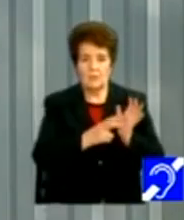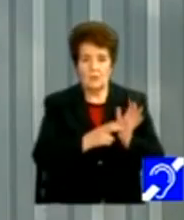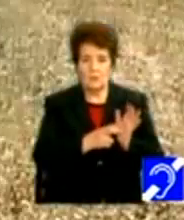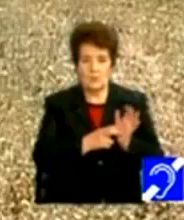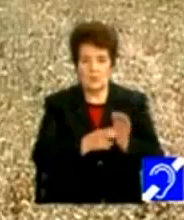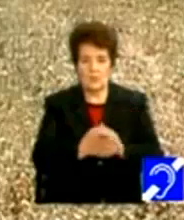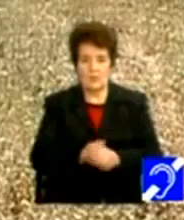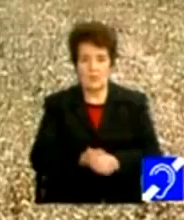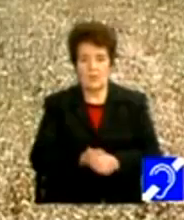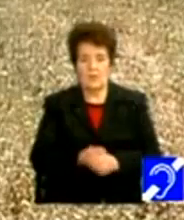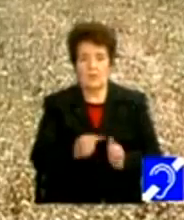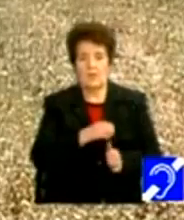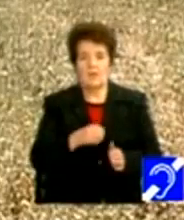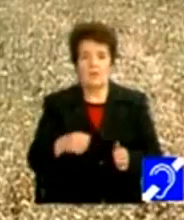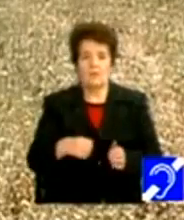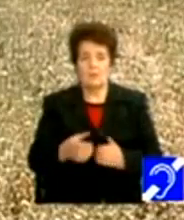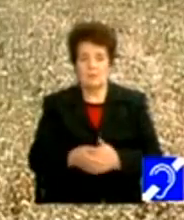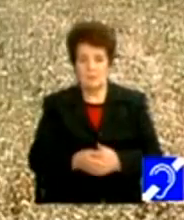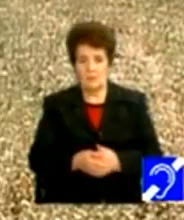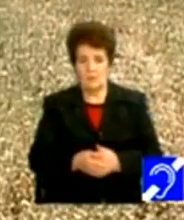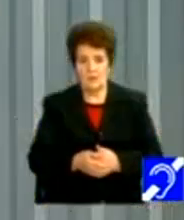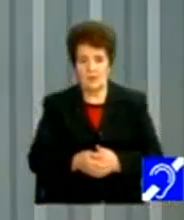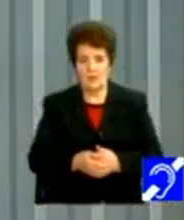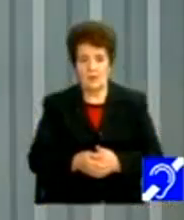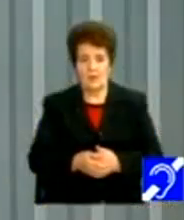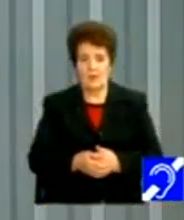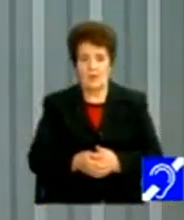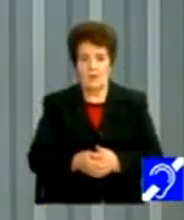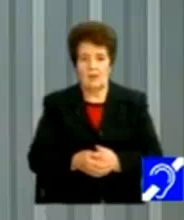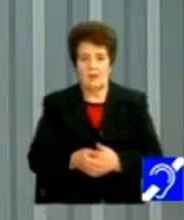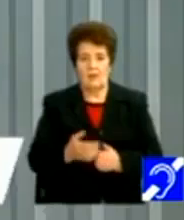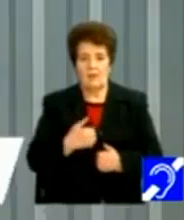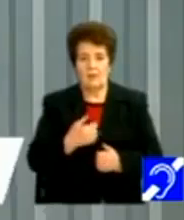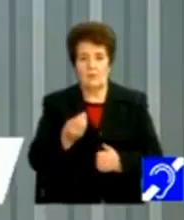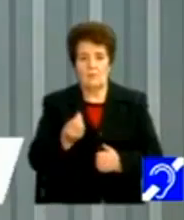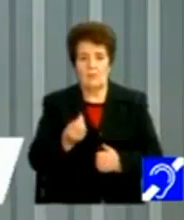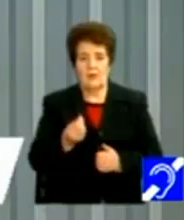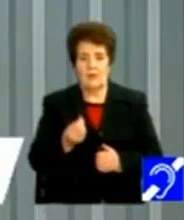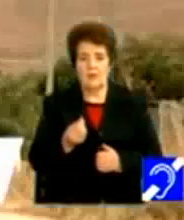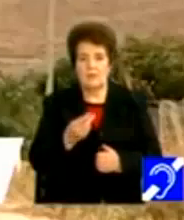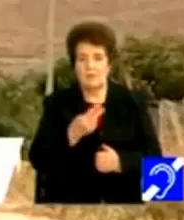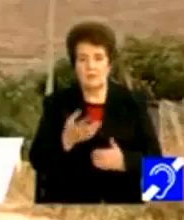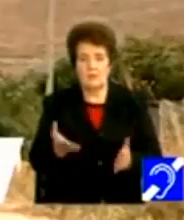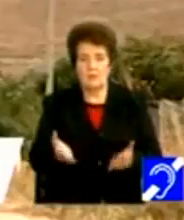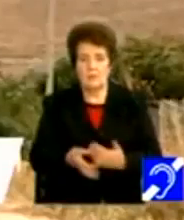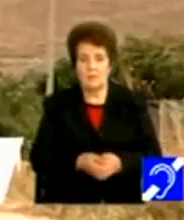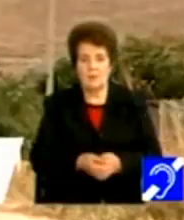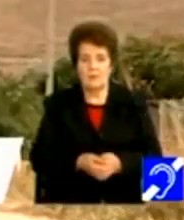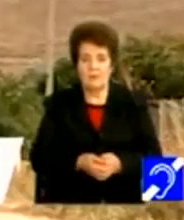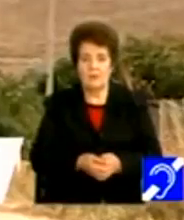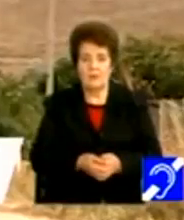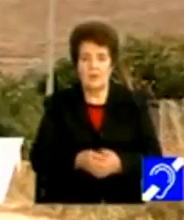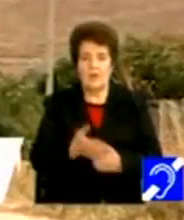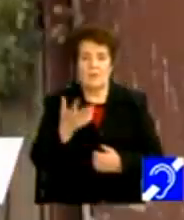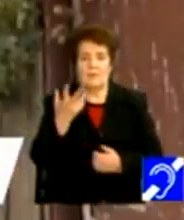726 de lei. Dar eu singur, lumină și apă, eu banii ăștia nu ne ajungi. Cu o notă de plată de